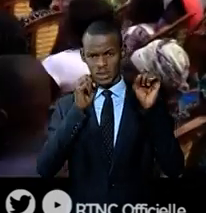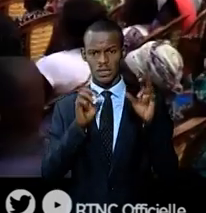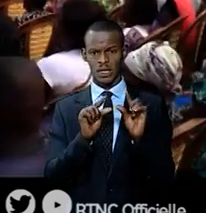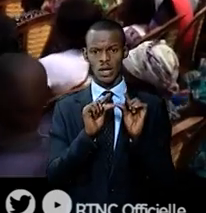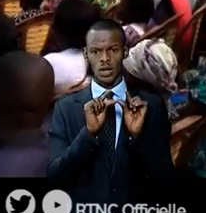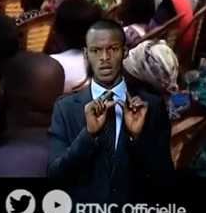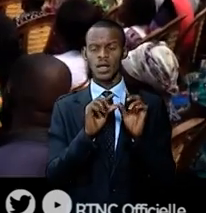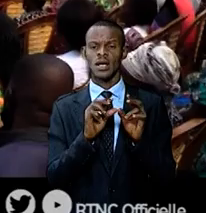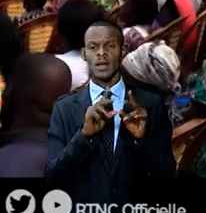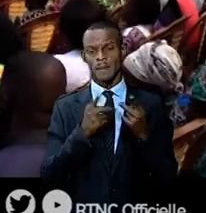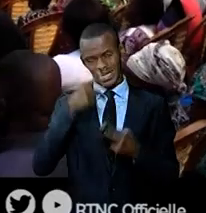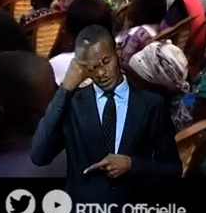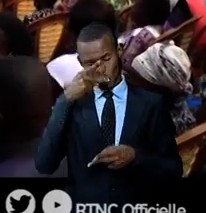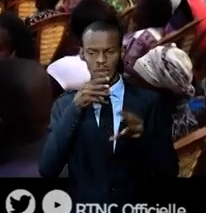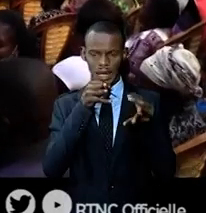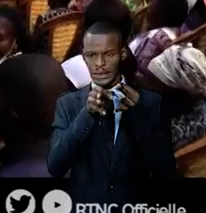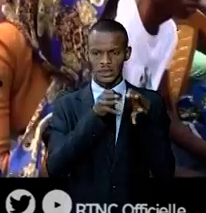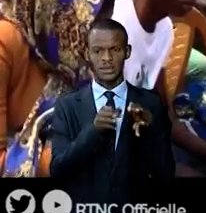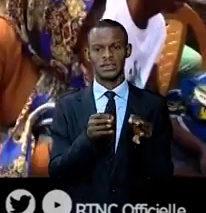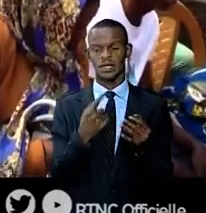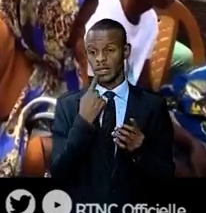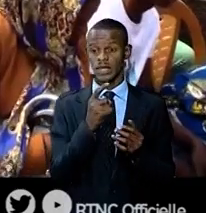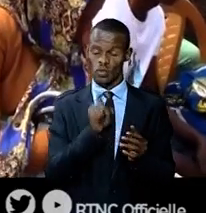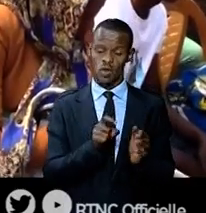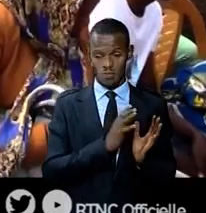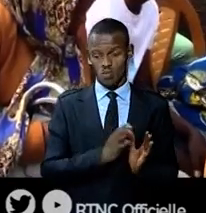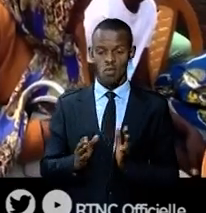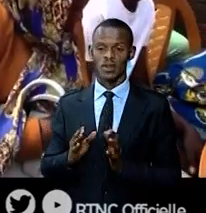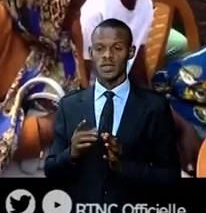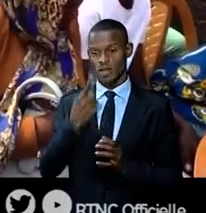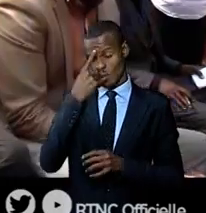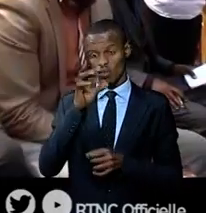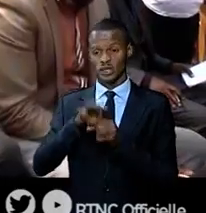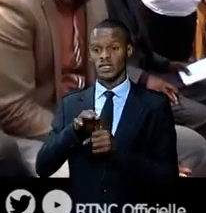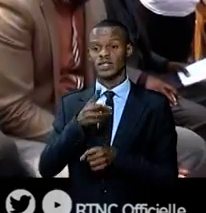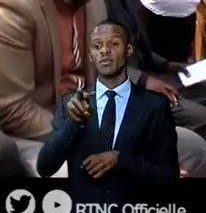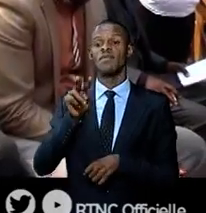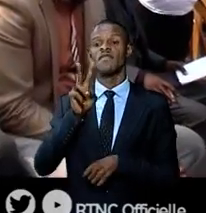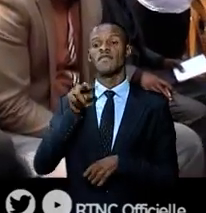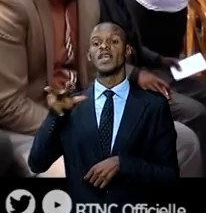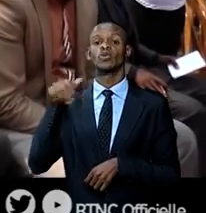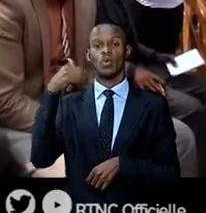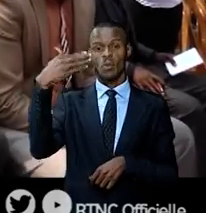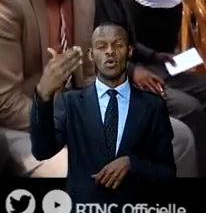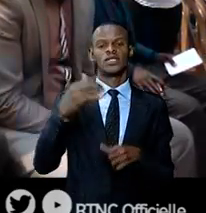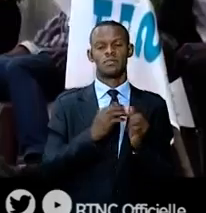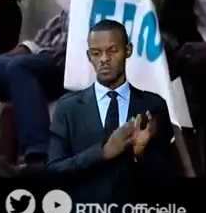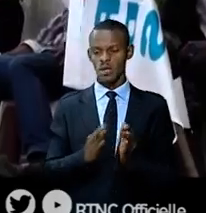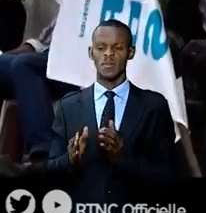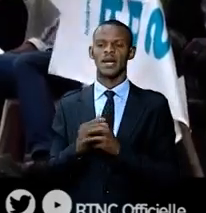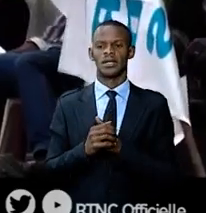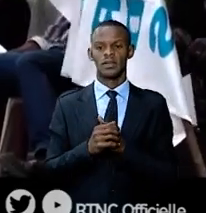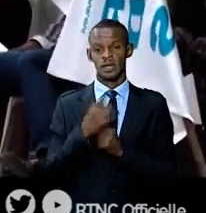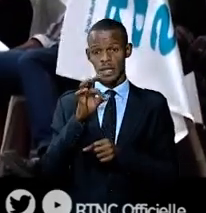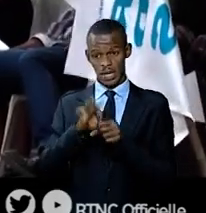parti et s'est rangé d'ores et déjà en ordre utile pour les prochaines échéances électorales prévues en 2023. Les élections auxquelles